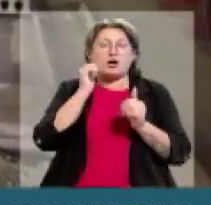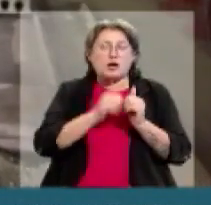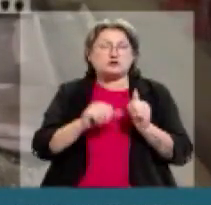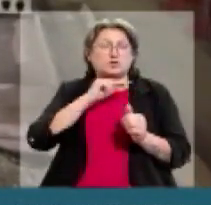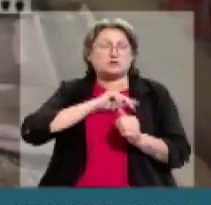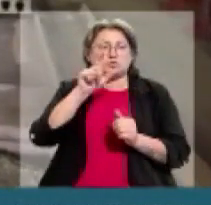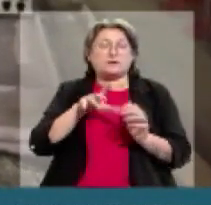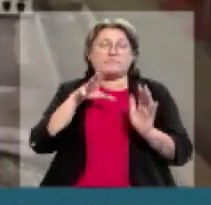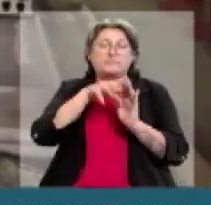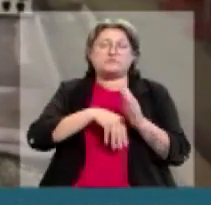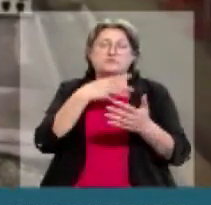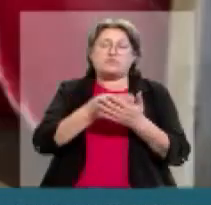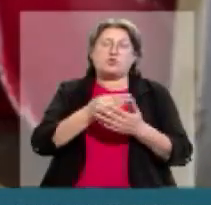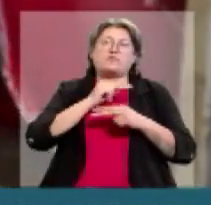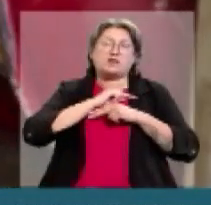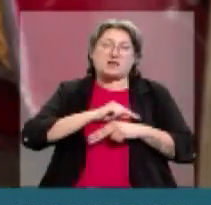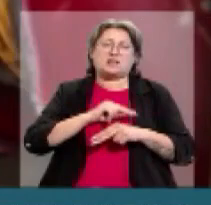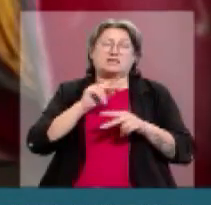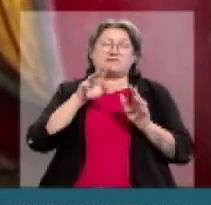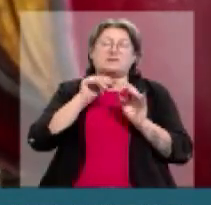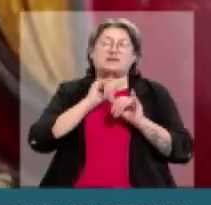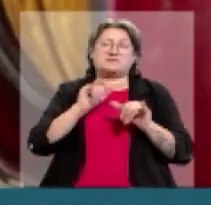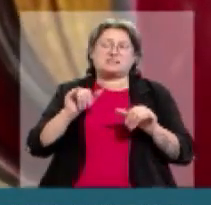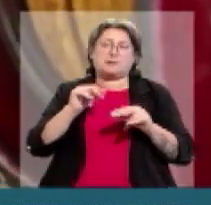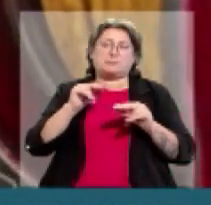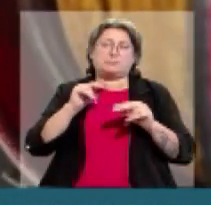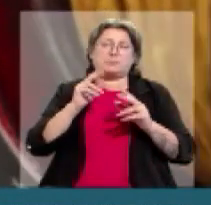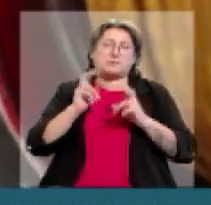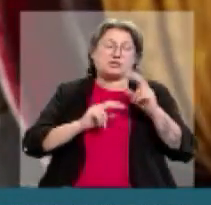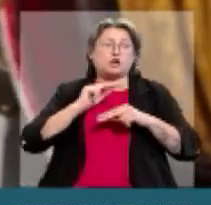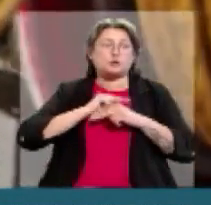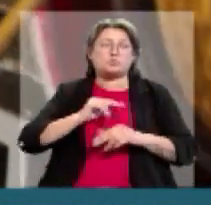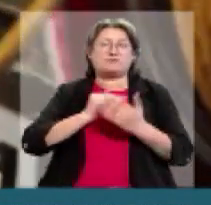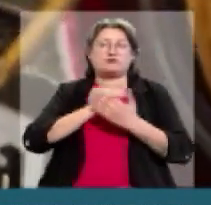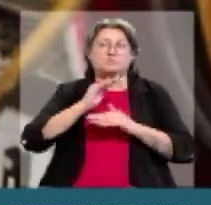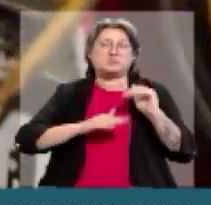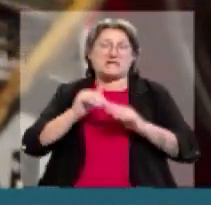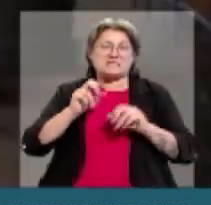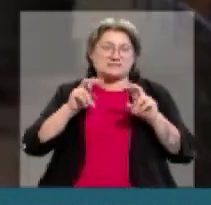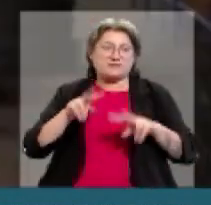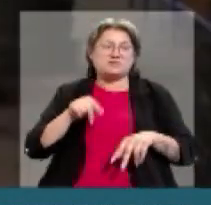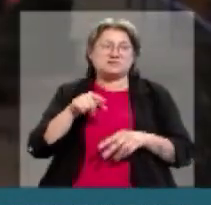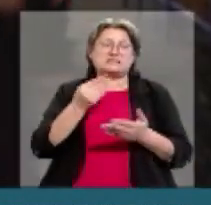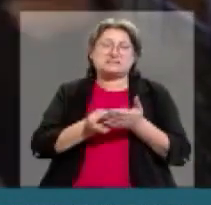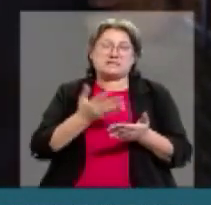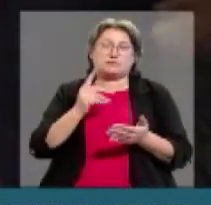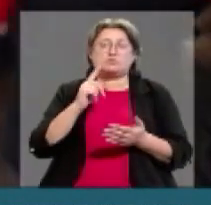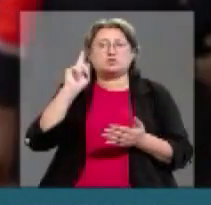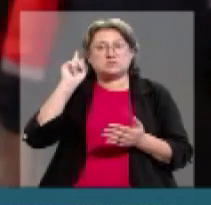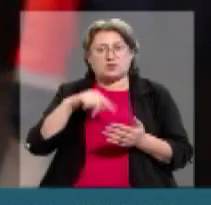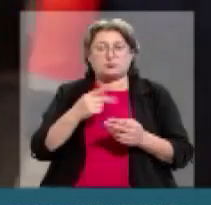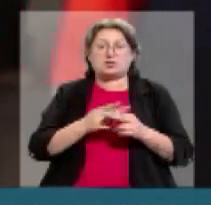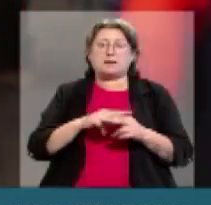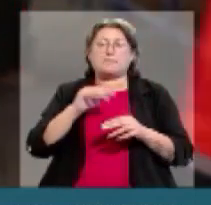Каждый сотрудник вносит свой непосильный вклад в развитие предприятия. Труд высококвалифицированных специалистов здесь ценят, потому что